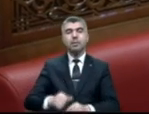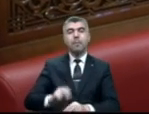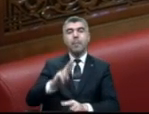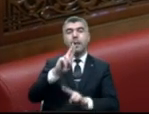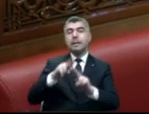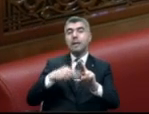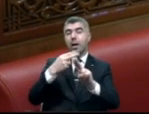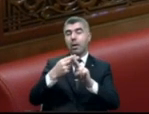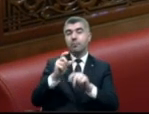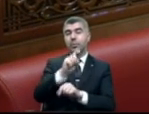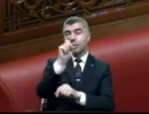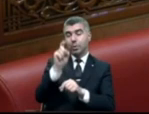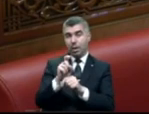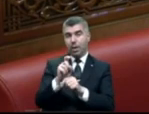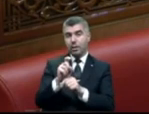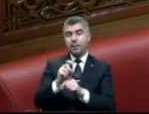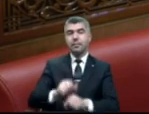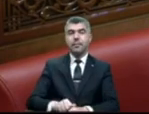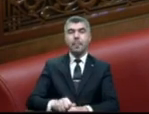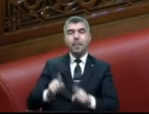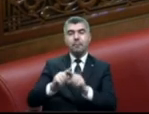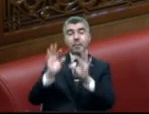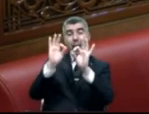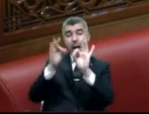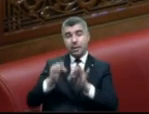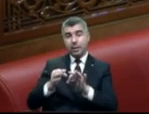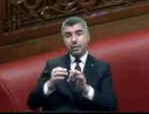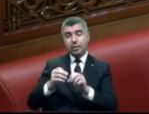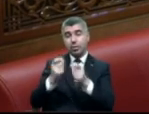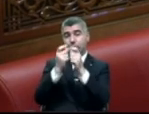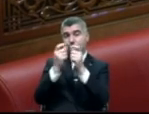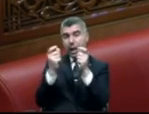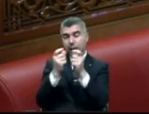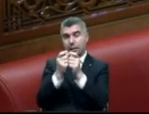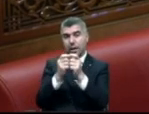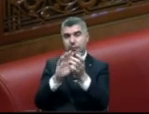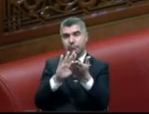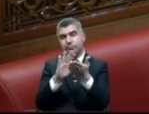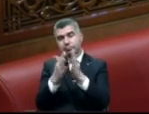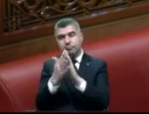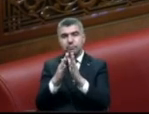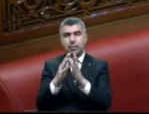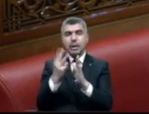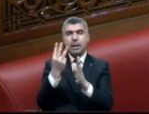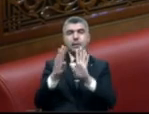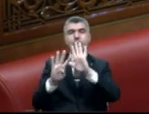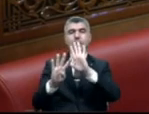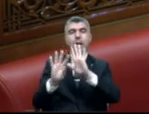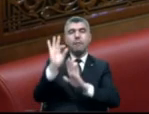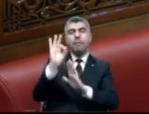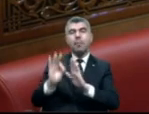جوابا على السؤال، أولا غنبدأ بعض المعطيات. عندنا عدد المقاولات الصغيرة جدا كتشكل أقل 93% من